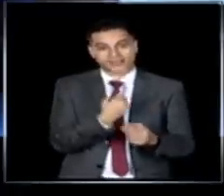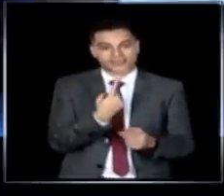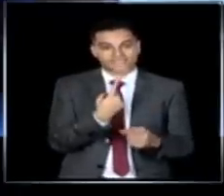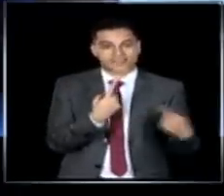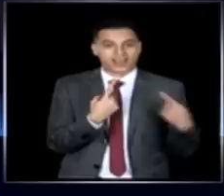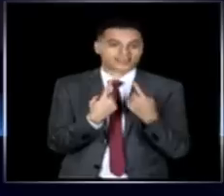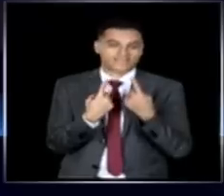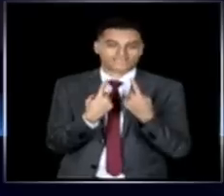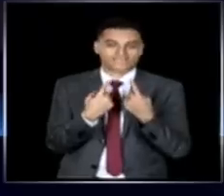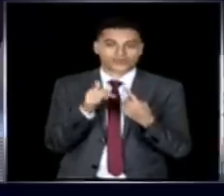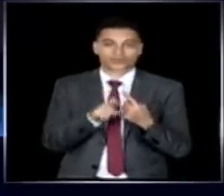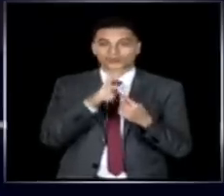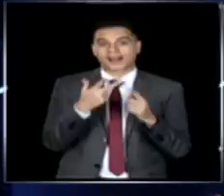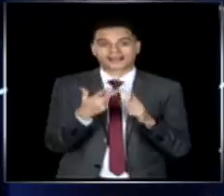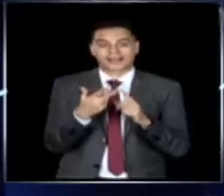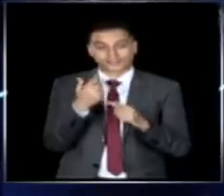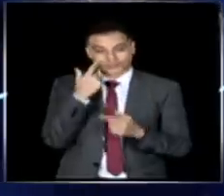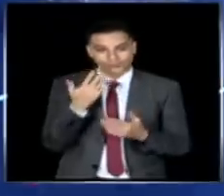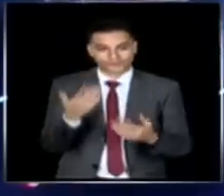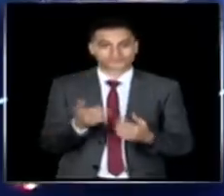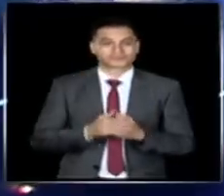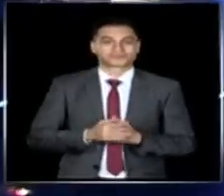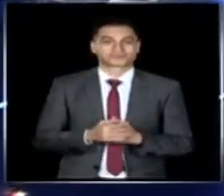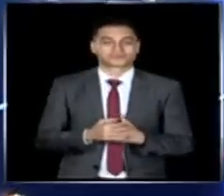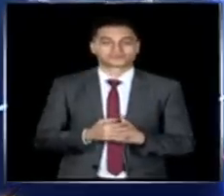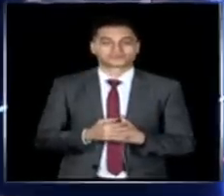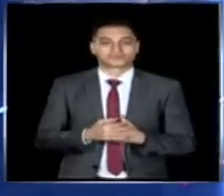مقابل هدف. السؤال الثالث،